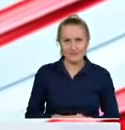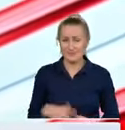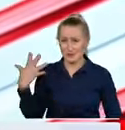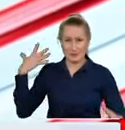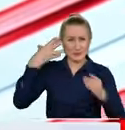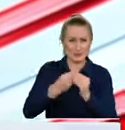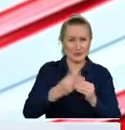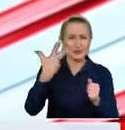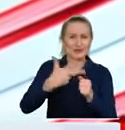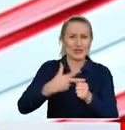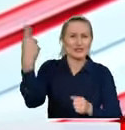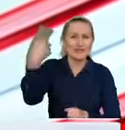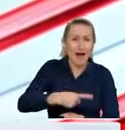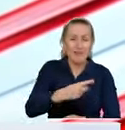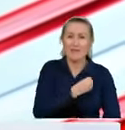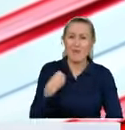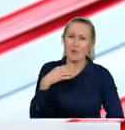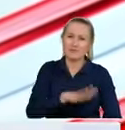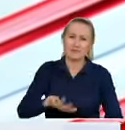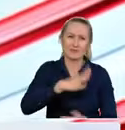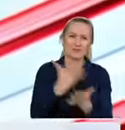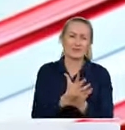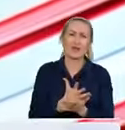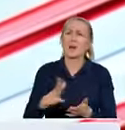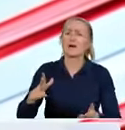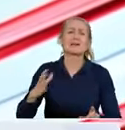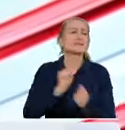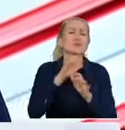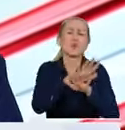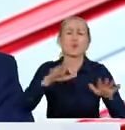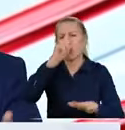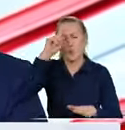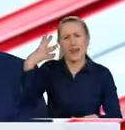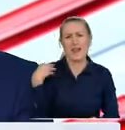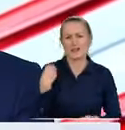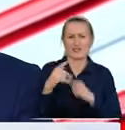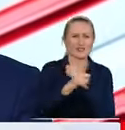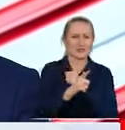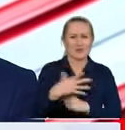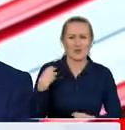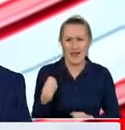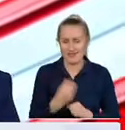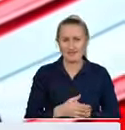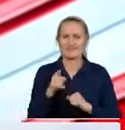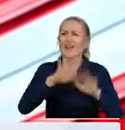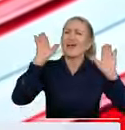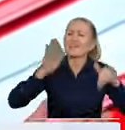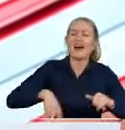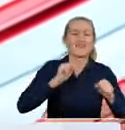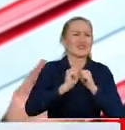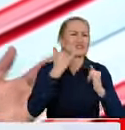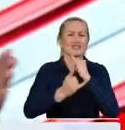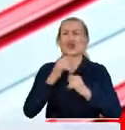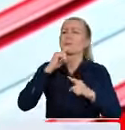lat Polska stała się zakładnikiem 70-latków. Nawet jak ci 70-latkowie, politycy pozwolą